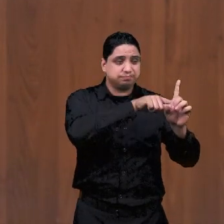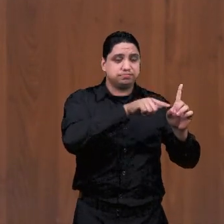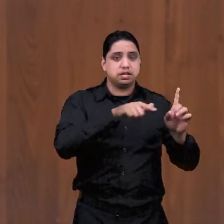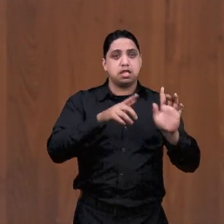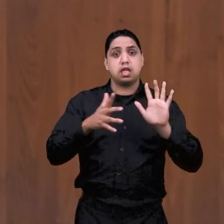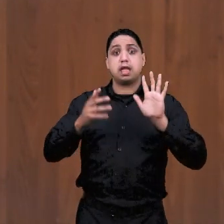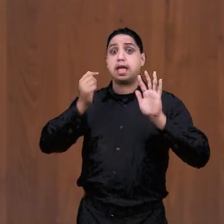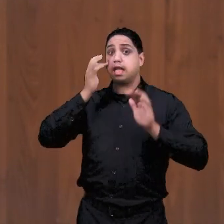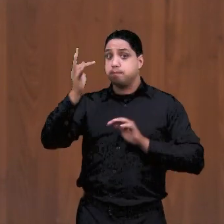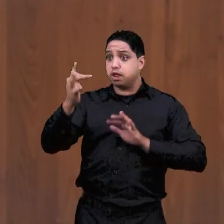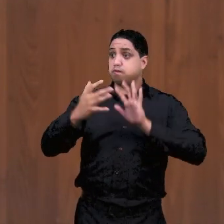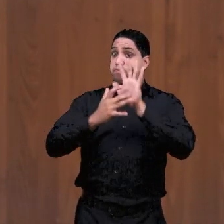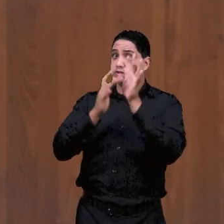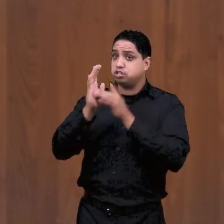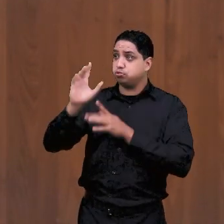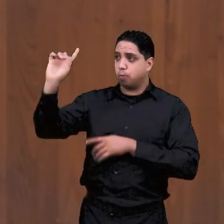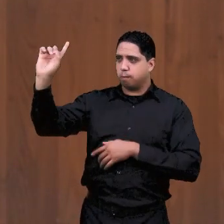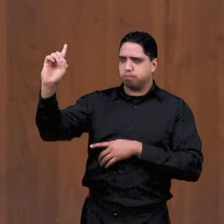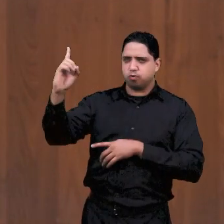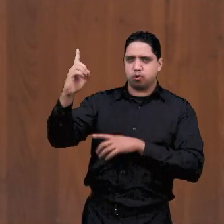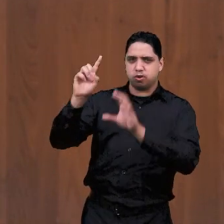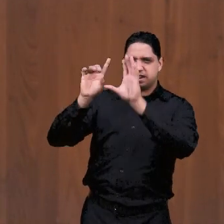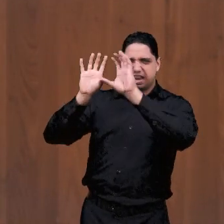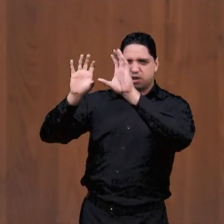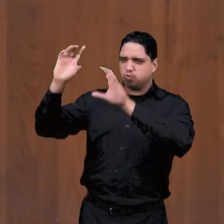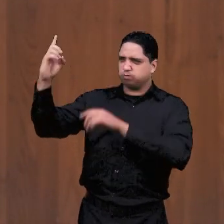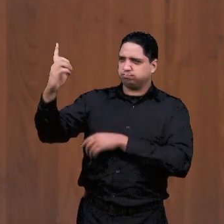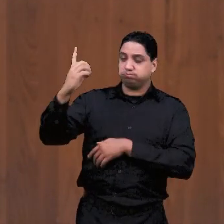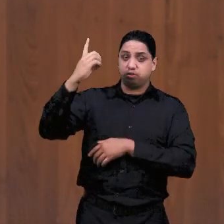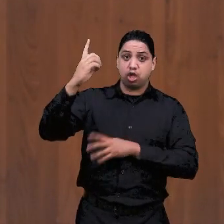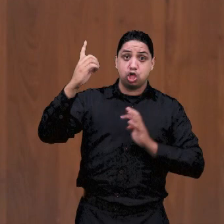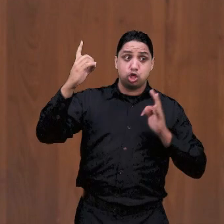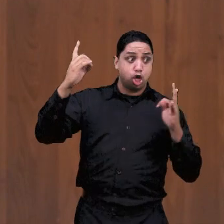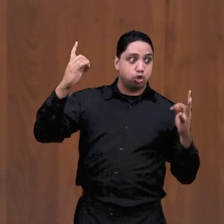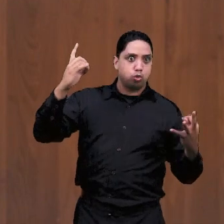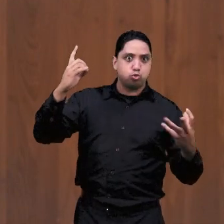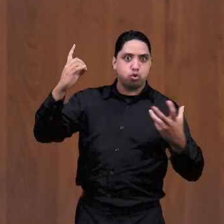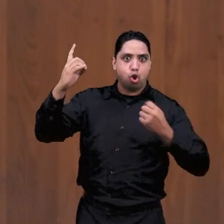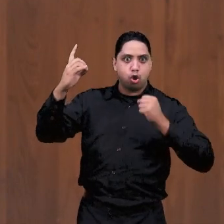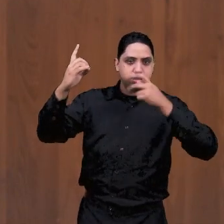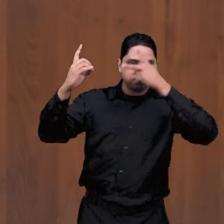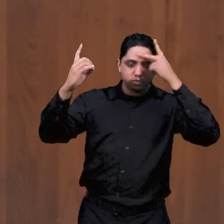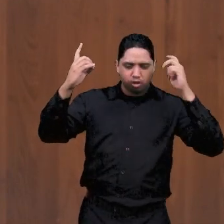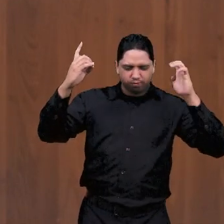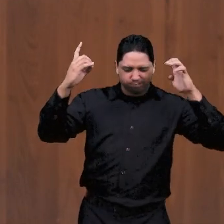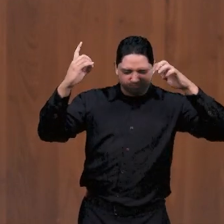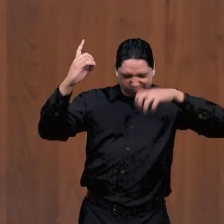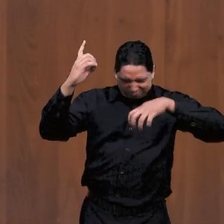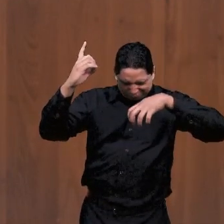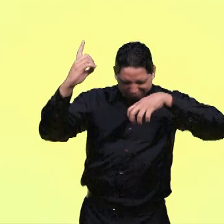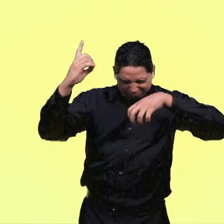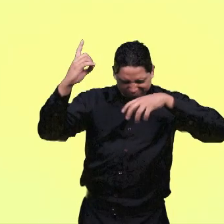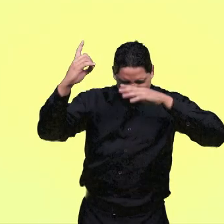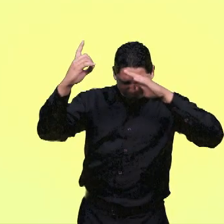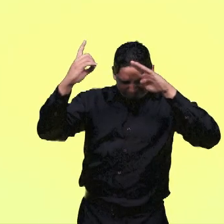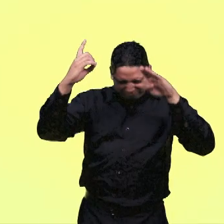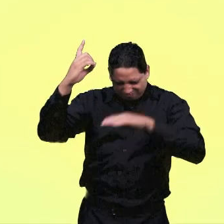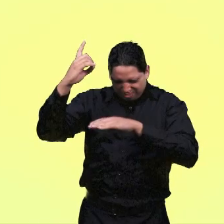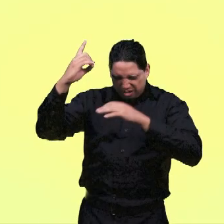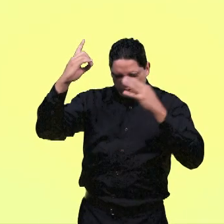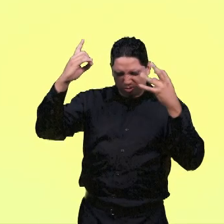bientôt Jésus-Christ reviendra et devant lui, tout genou se fléchira et toute